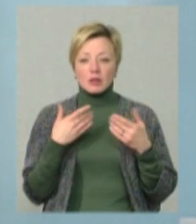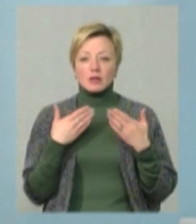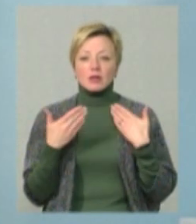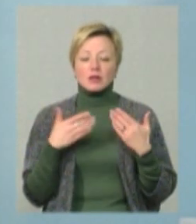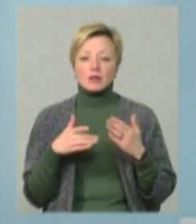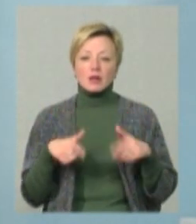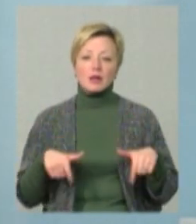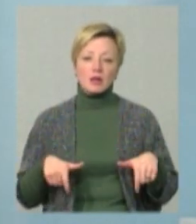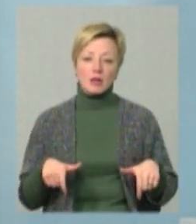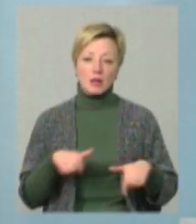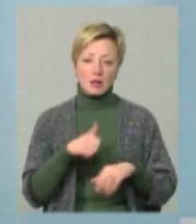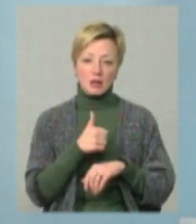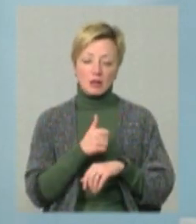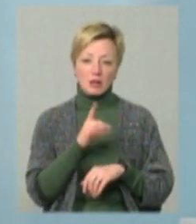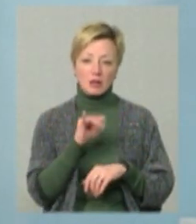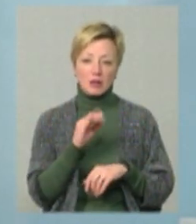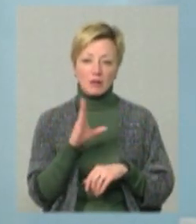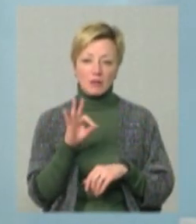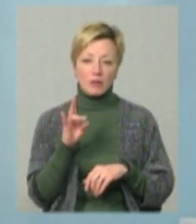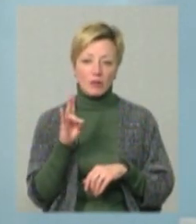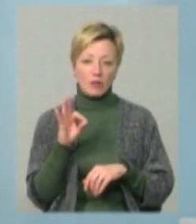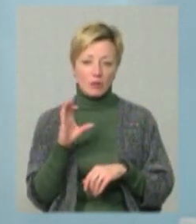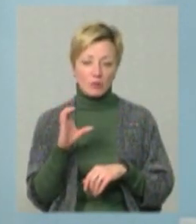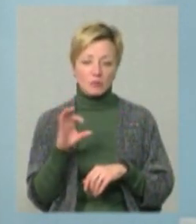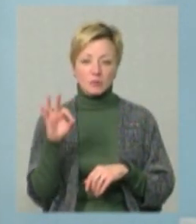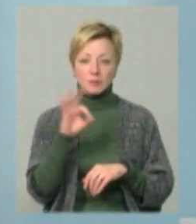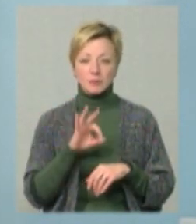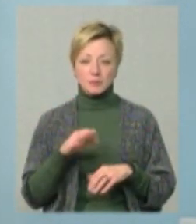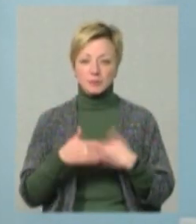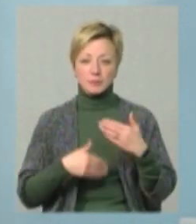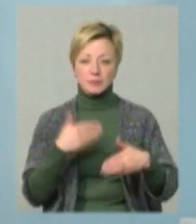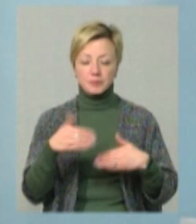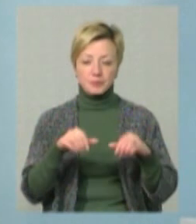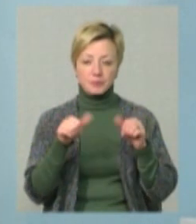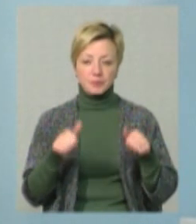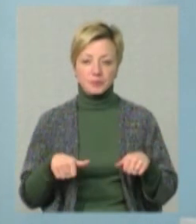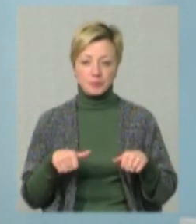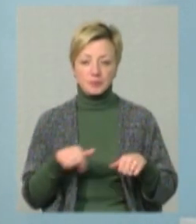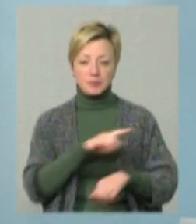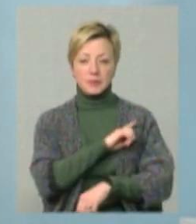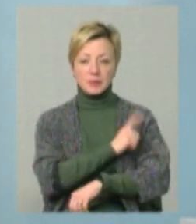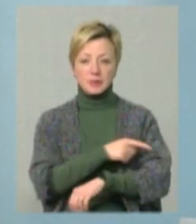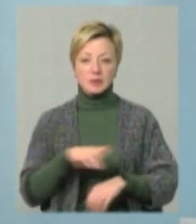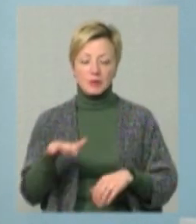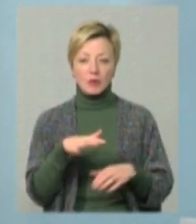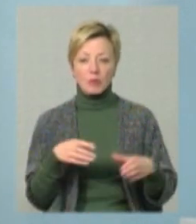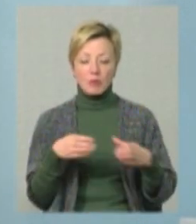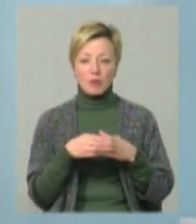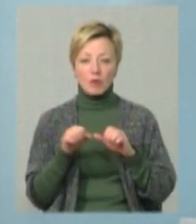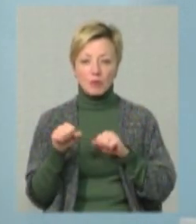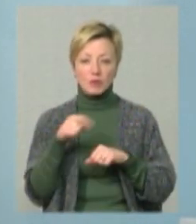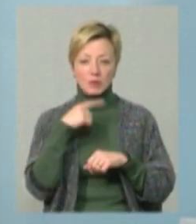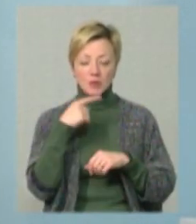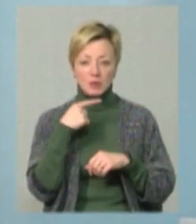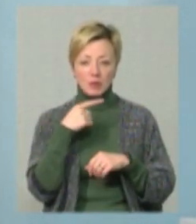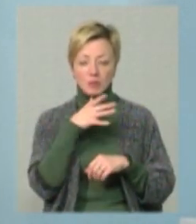із генералом Кривоносом Сергієм Кривоносом, і щодо темпів формування сил тероборони, він наголосив, що